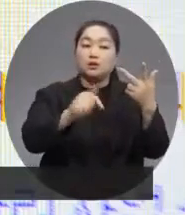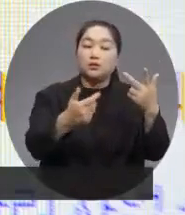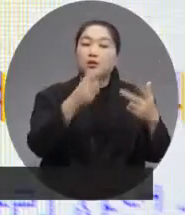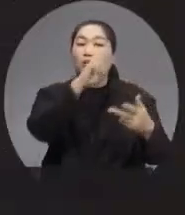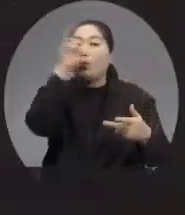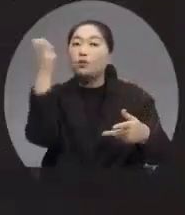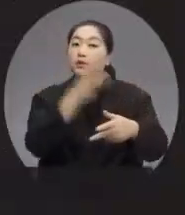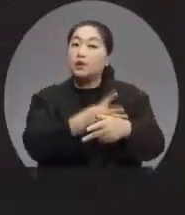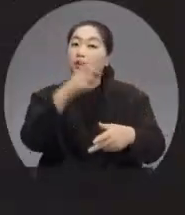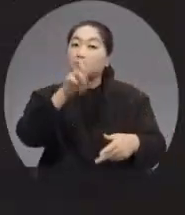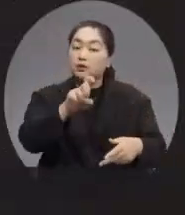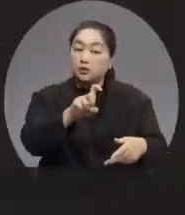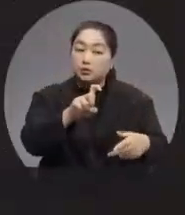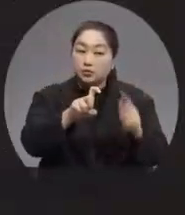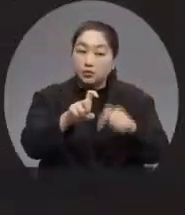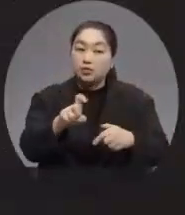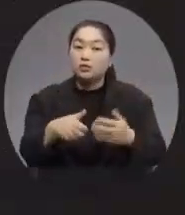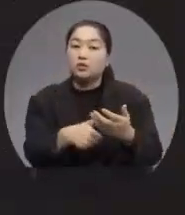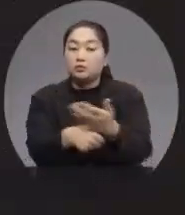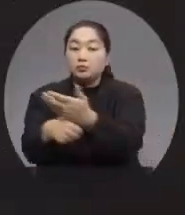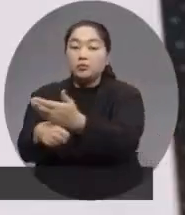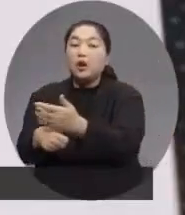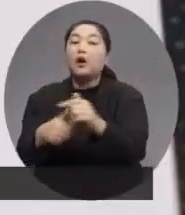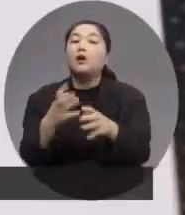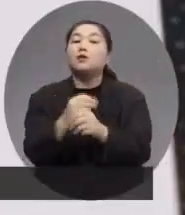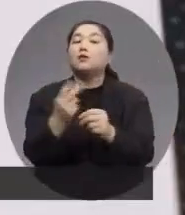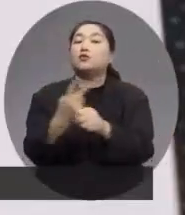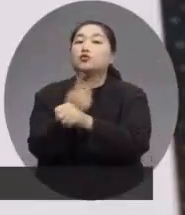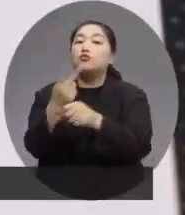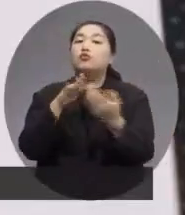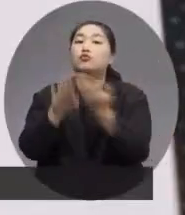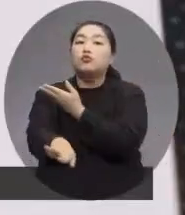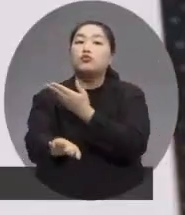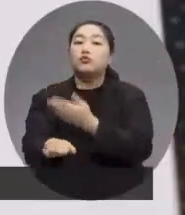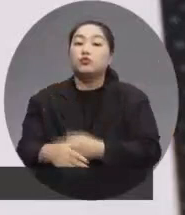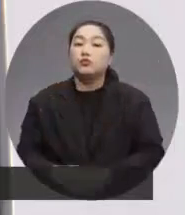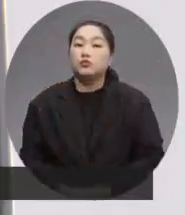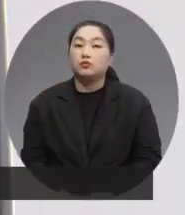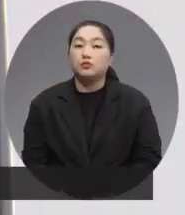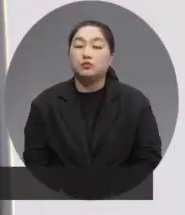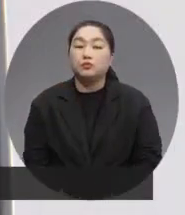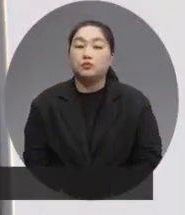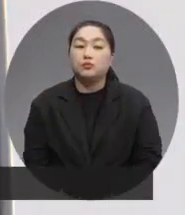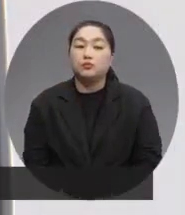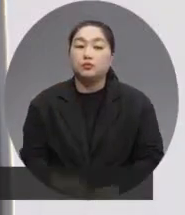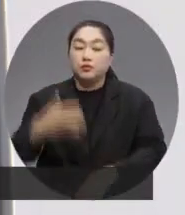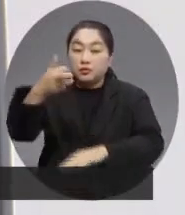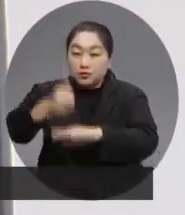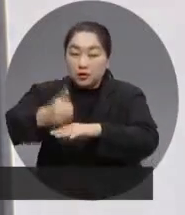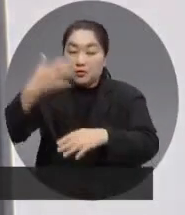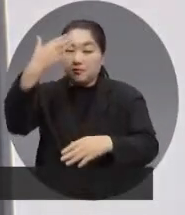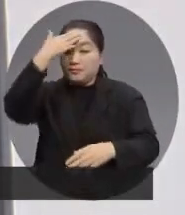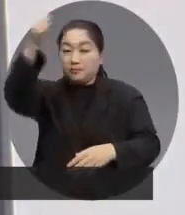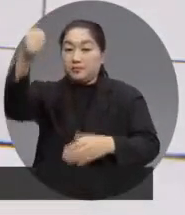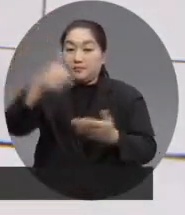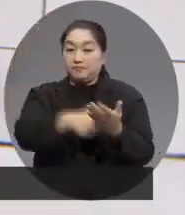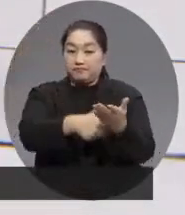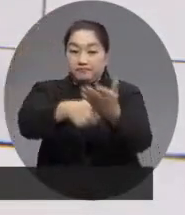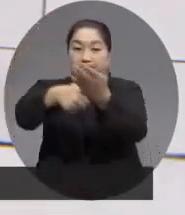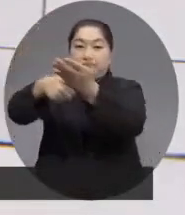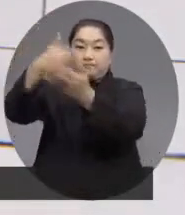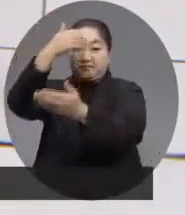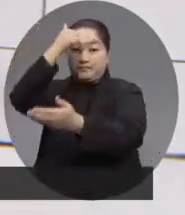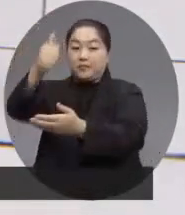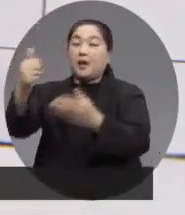10분. 그런데 이 사업의 기한은 이보다 2시간 뒤에 작성됐습니다. 최종 결재권자인 사업소장까지